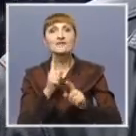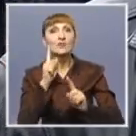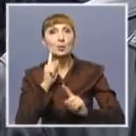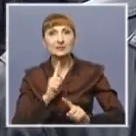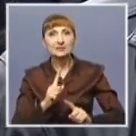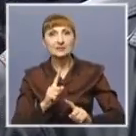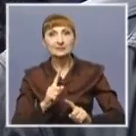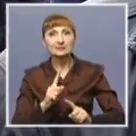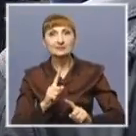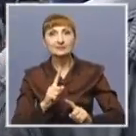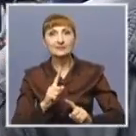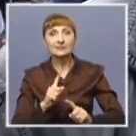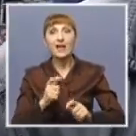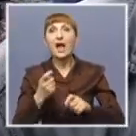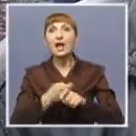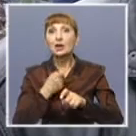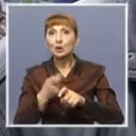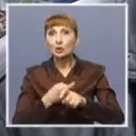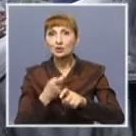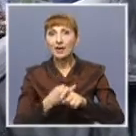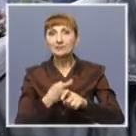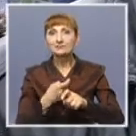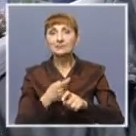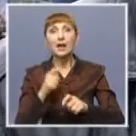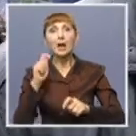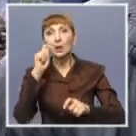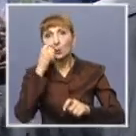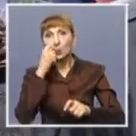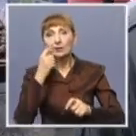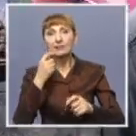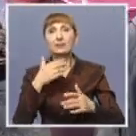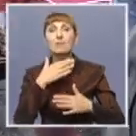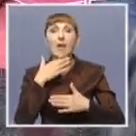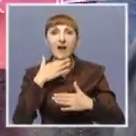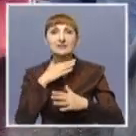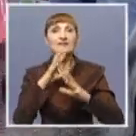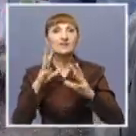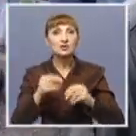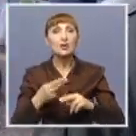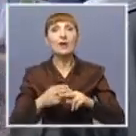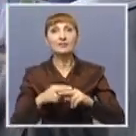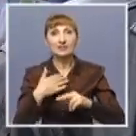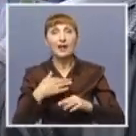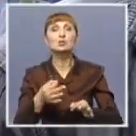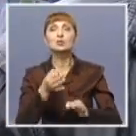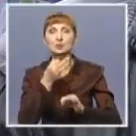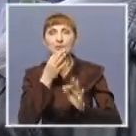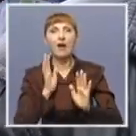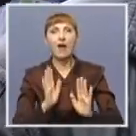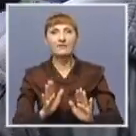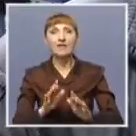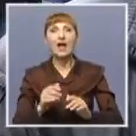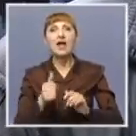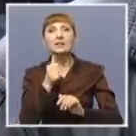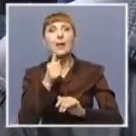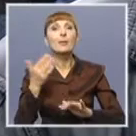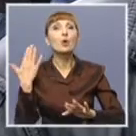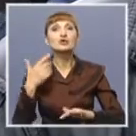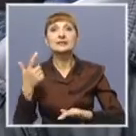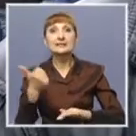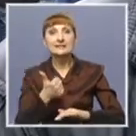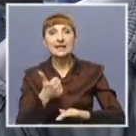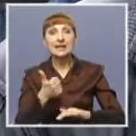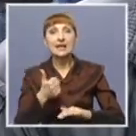вкусные. И картошка, лук, там, мясо, все это нас устраивает. На прошлой неделе,